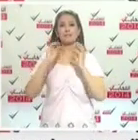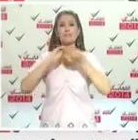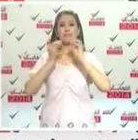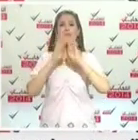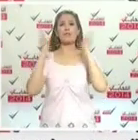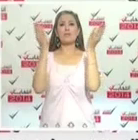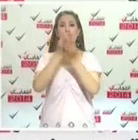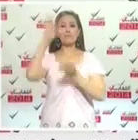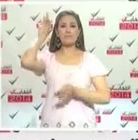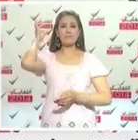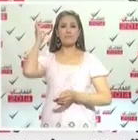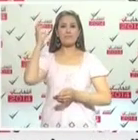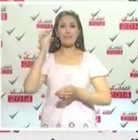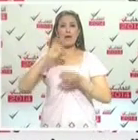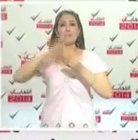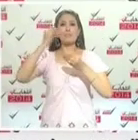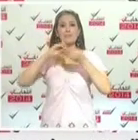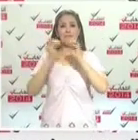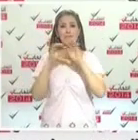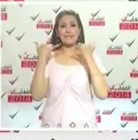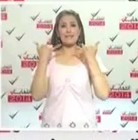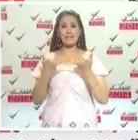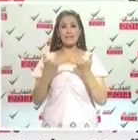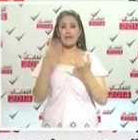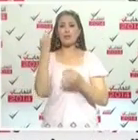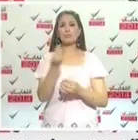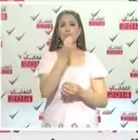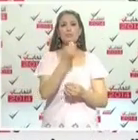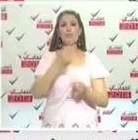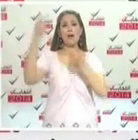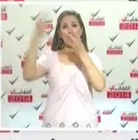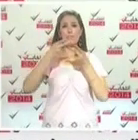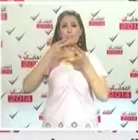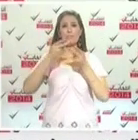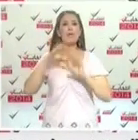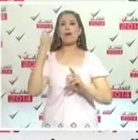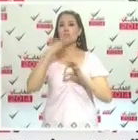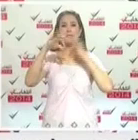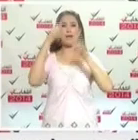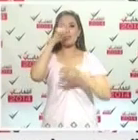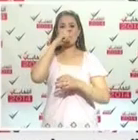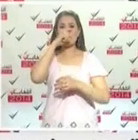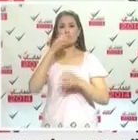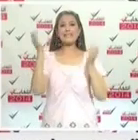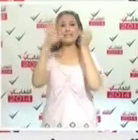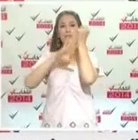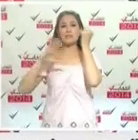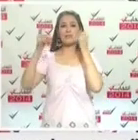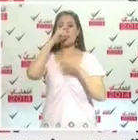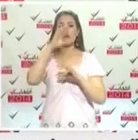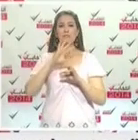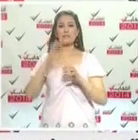الكل واذا كانش بالمشكله هذ محسوب ولادنا ود ودنا يج تونس و يتكلموا بالعربي تونسيه بالكل